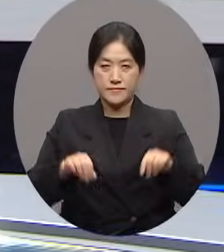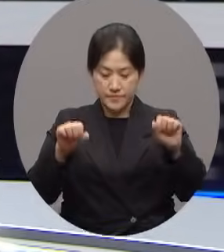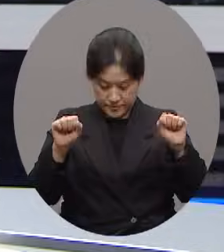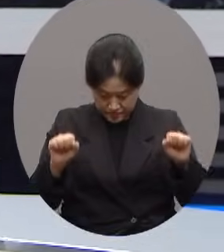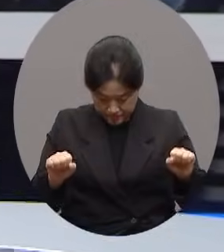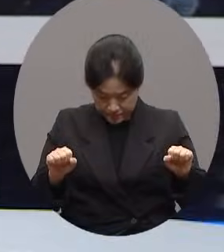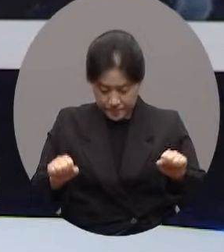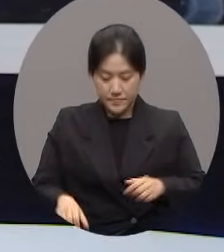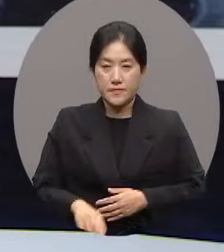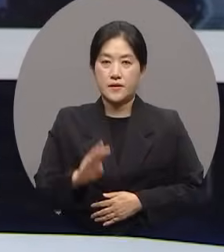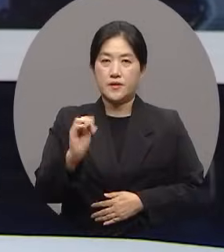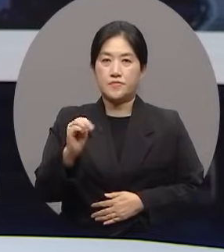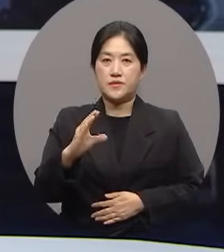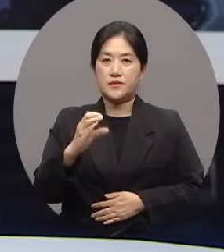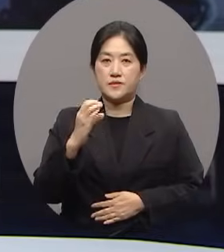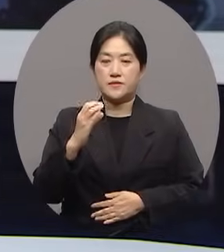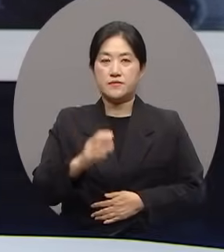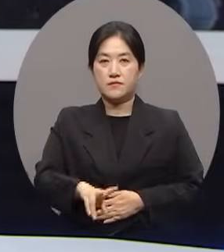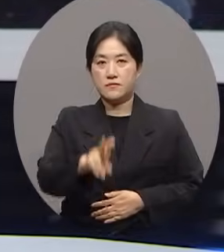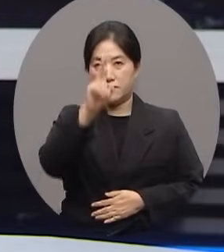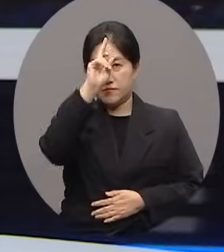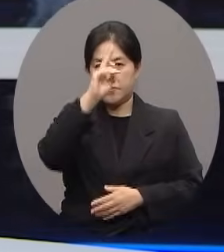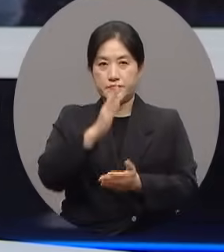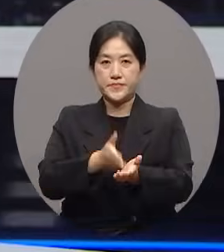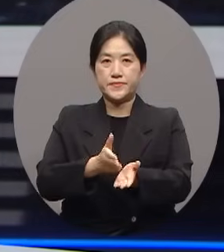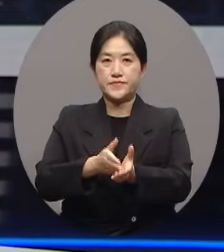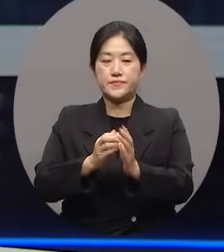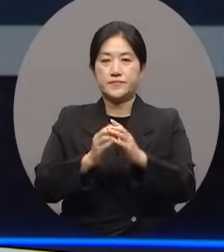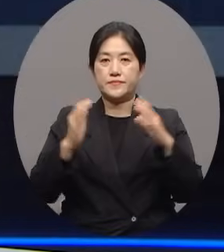여러분 안녕하십니까? MBC 정은혜입니다.